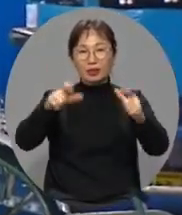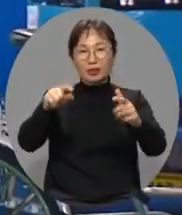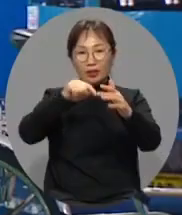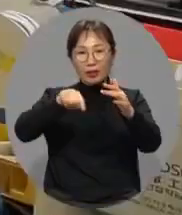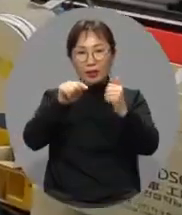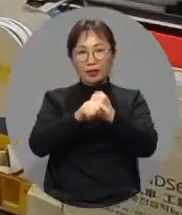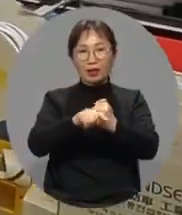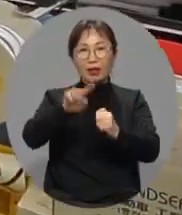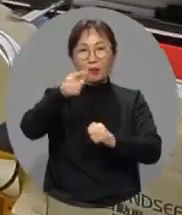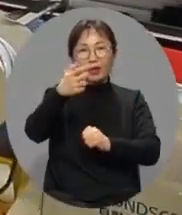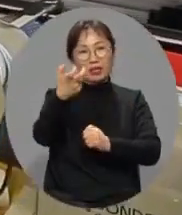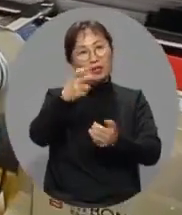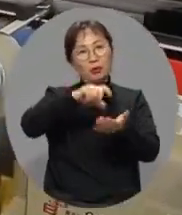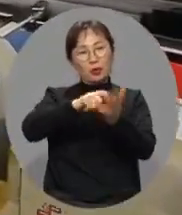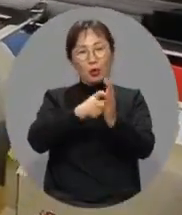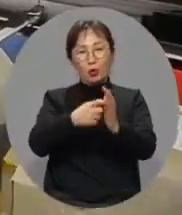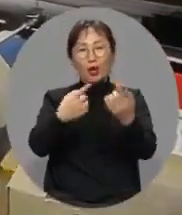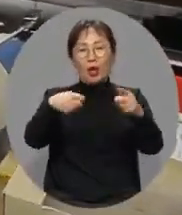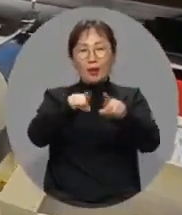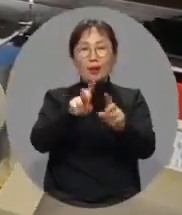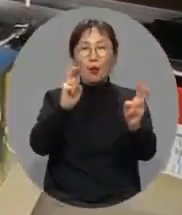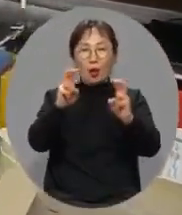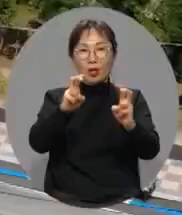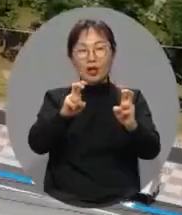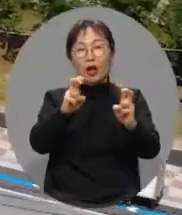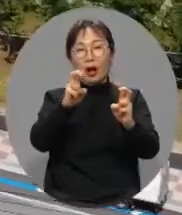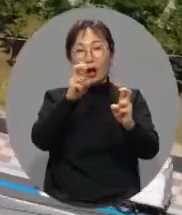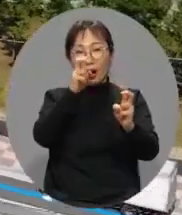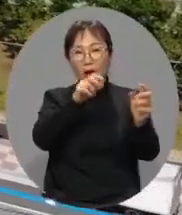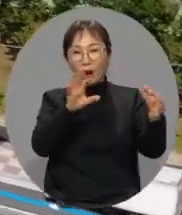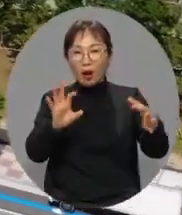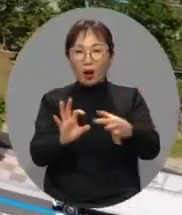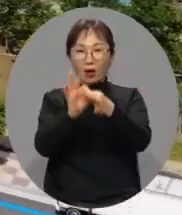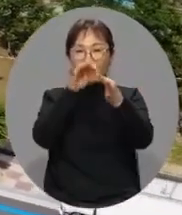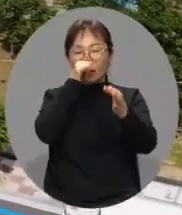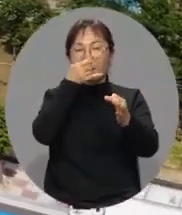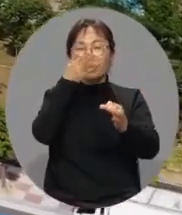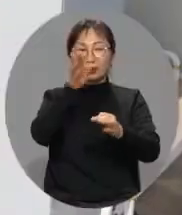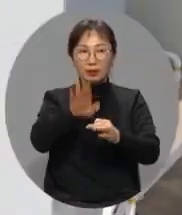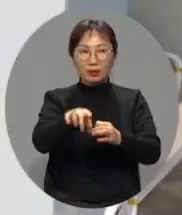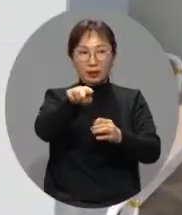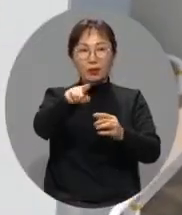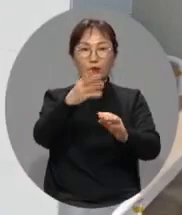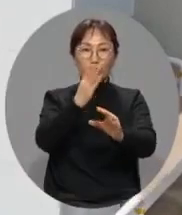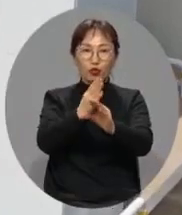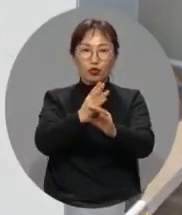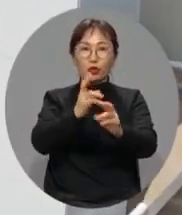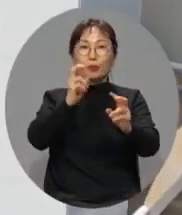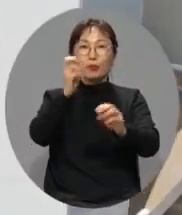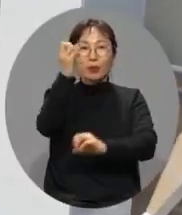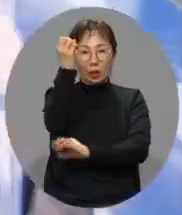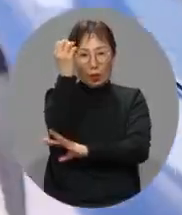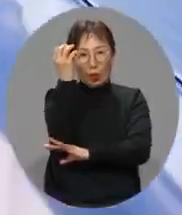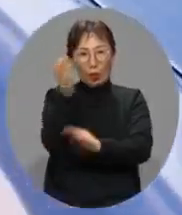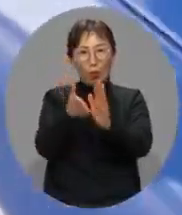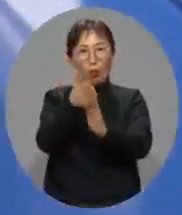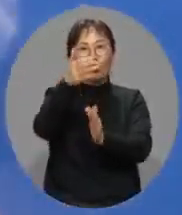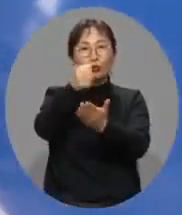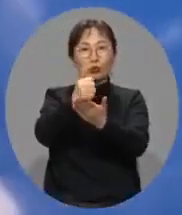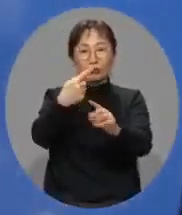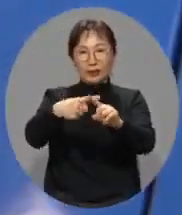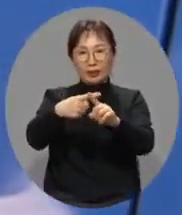개의 협력 업체들을 거느리는 산업 기반이자 수소 경제란 청사진의 중심 기지로서 의미가